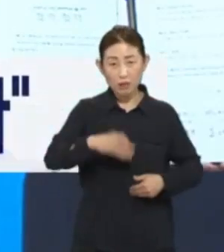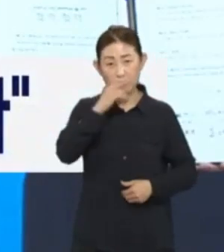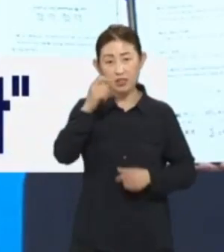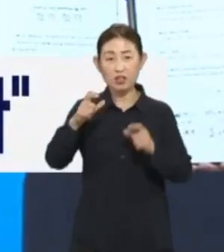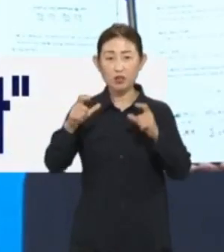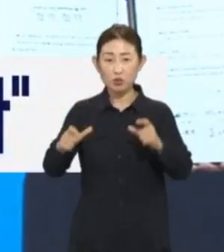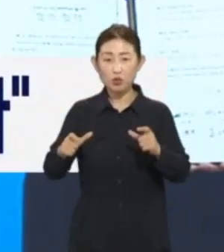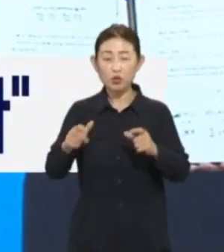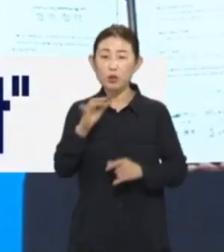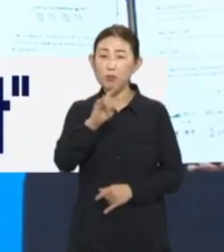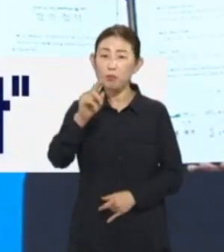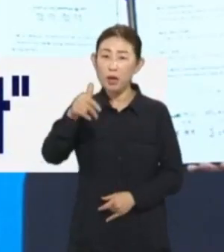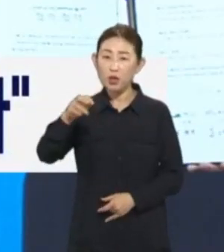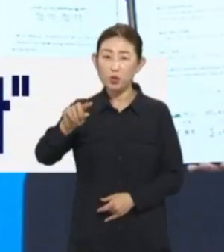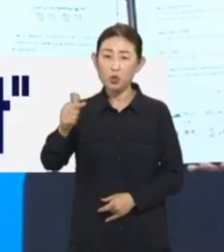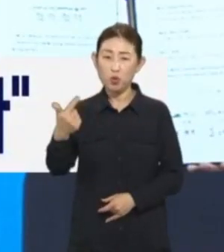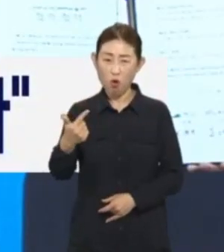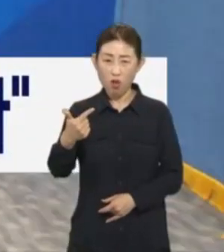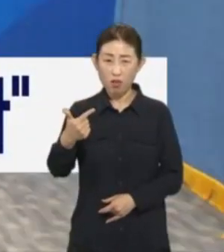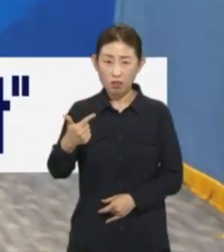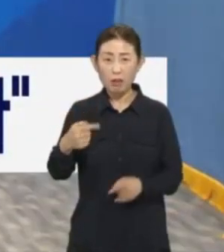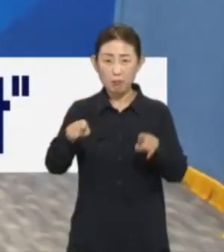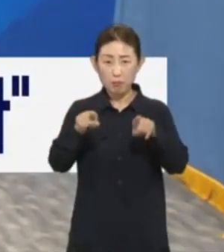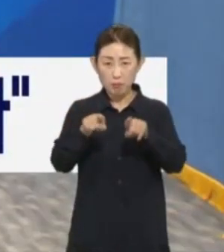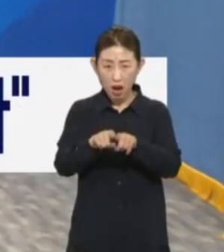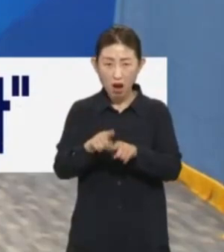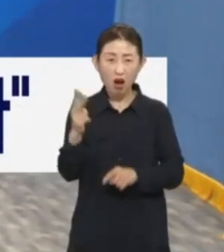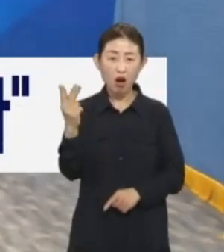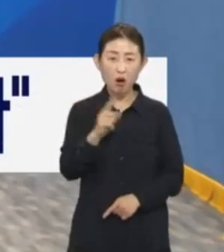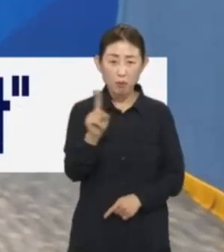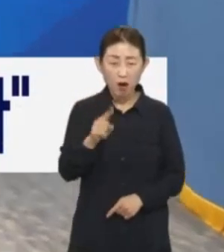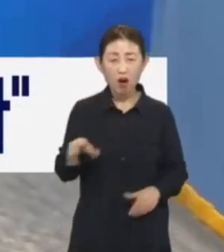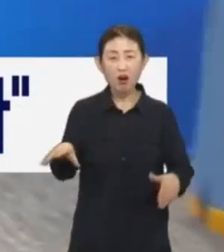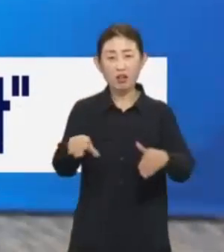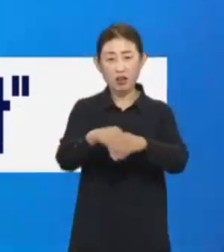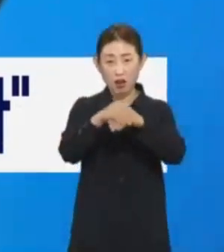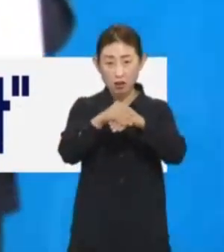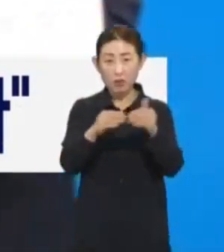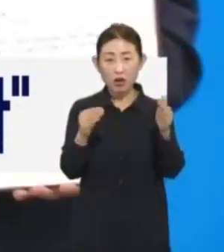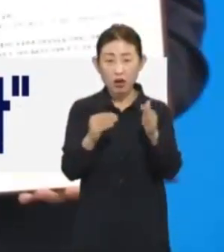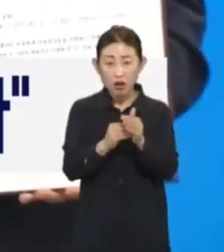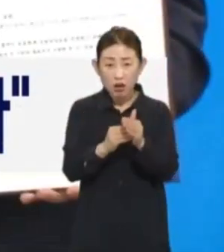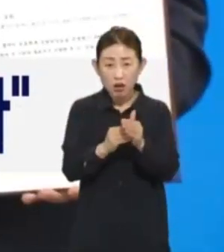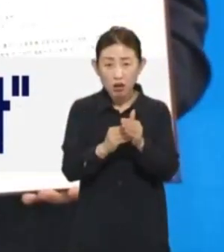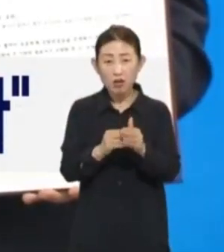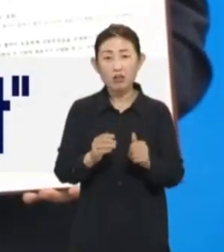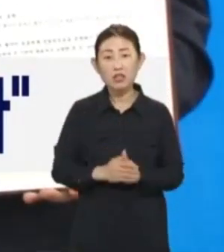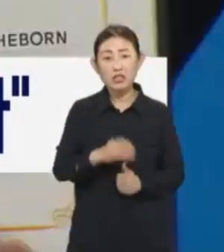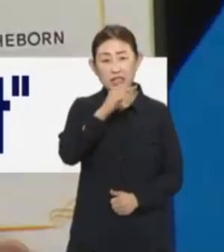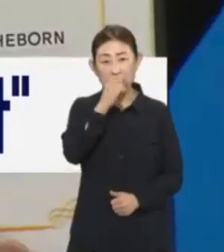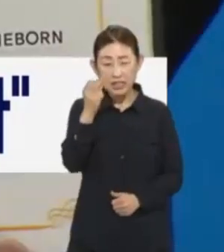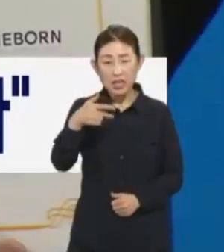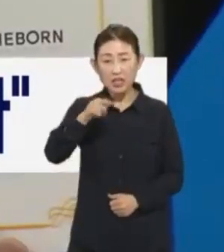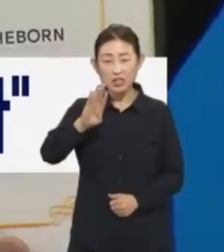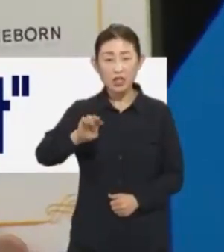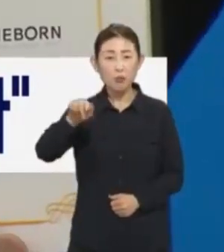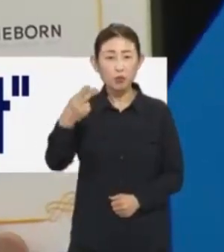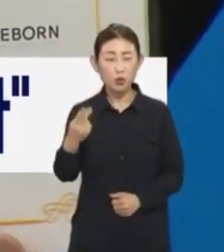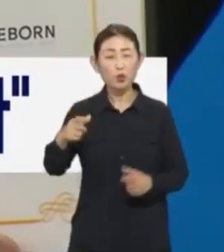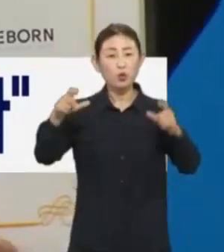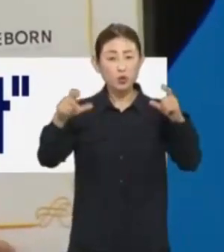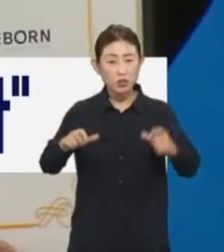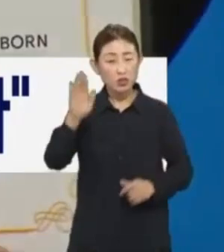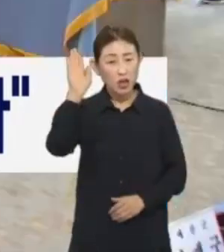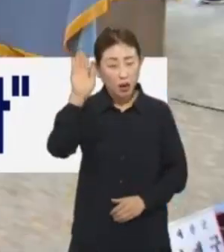충남도와 예산군 외식사업과 백종원씨가 이끄는 더본코리아가 최근 국가산단 공모에서 탈락한 예산